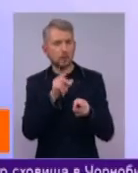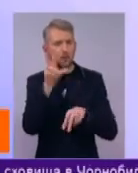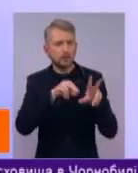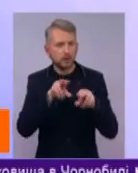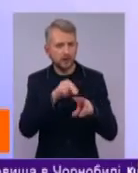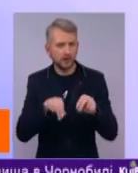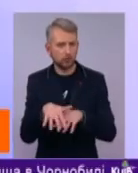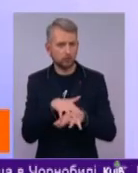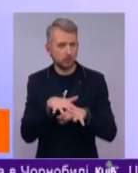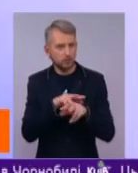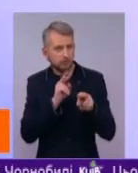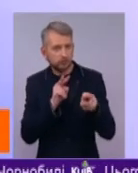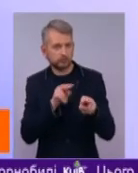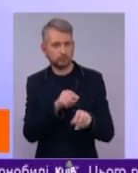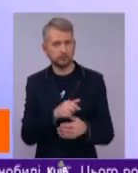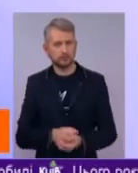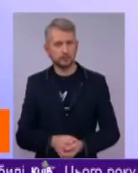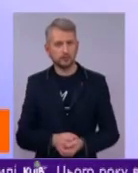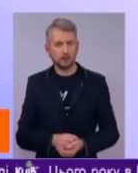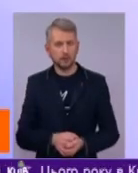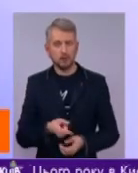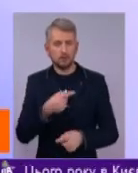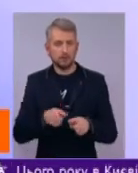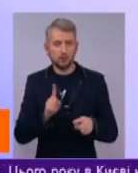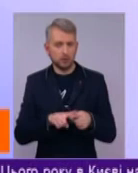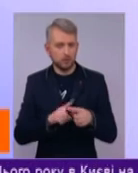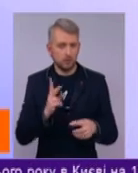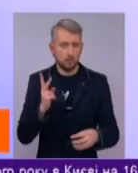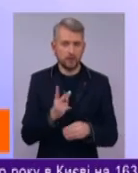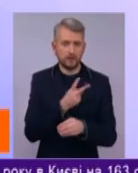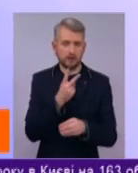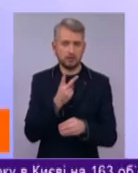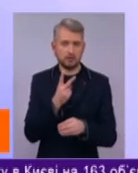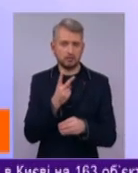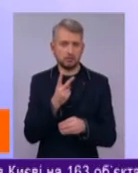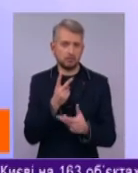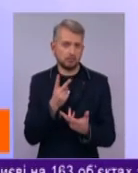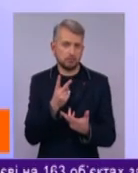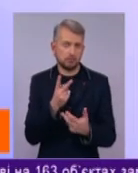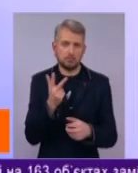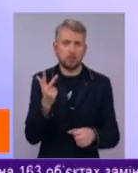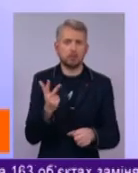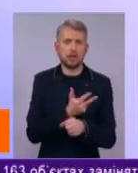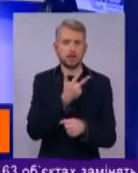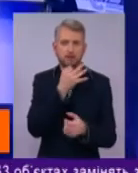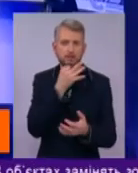надіється суспільство. Ви абсолютно вірні. Тому це подвійна чи чуть не